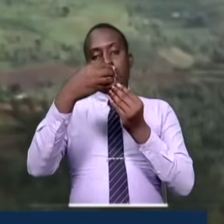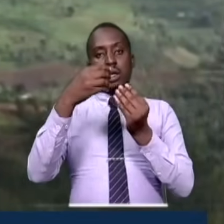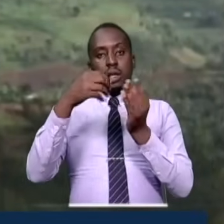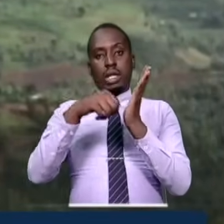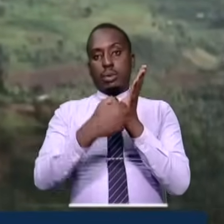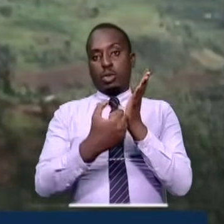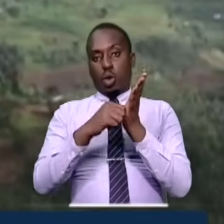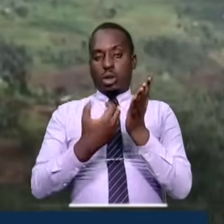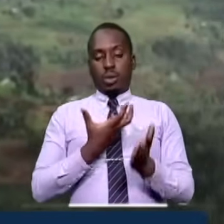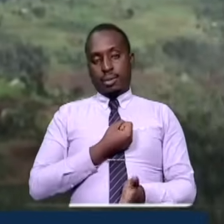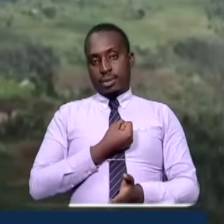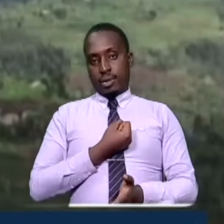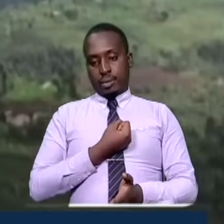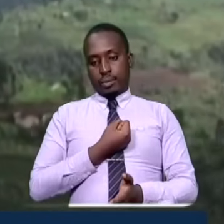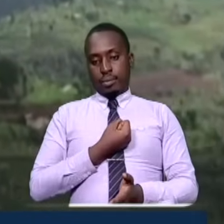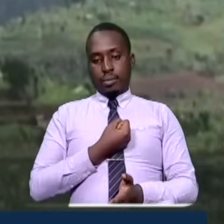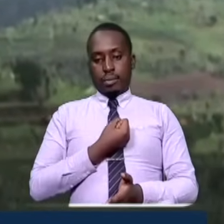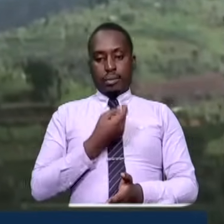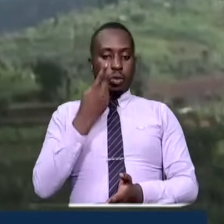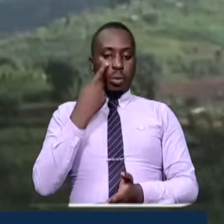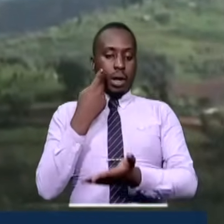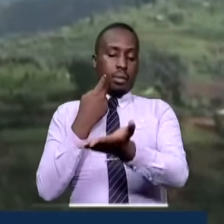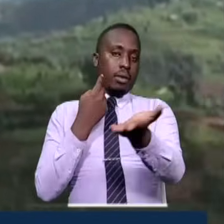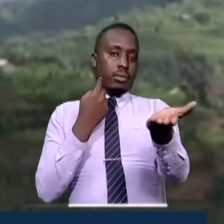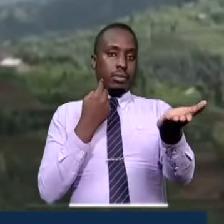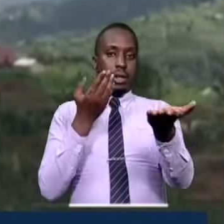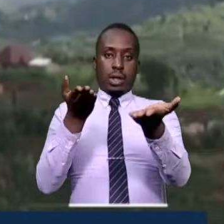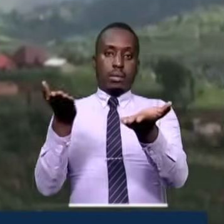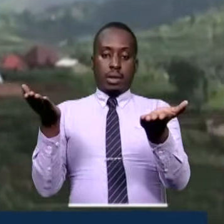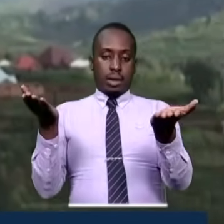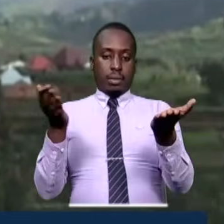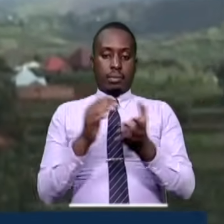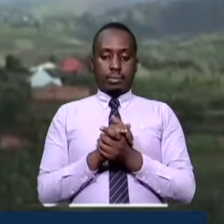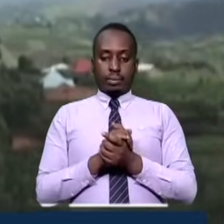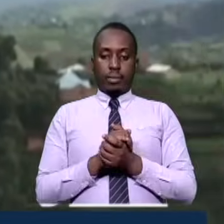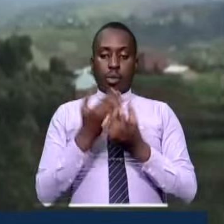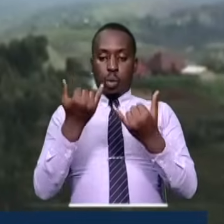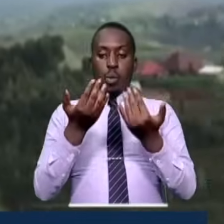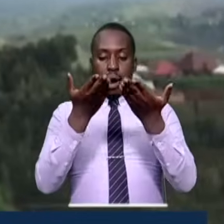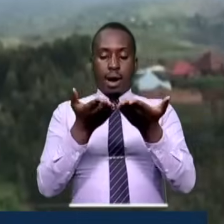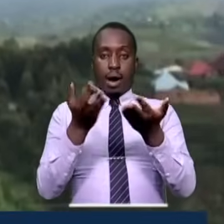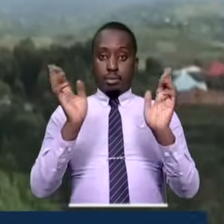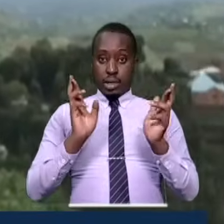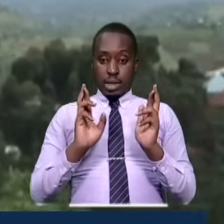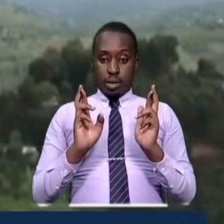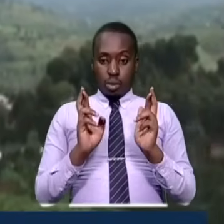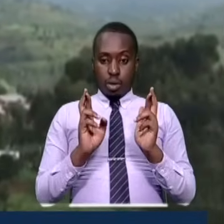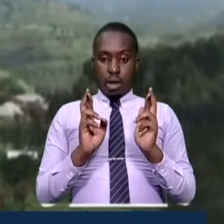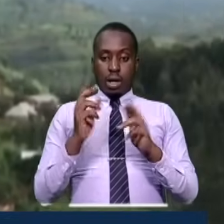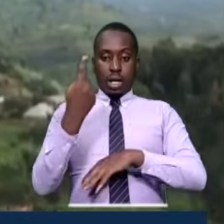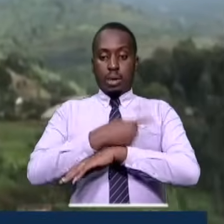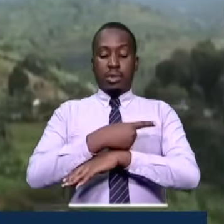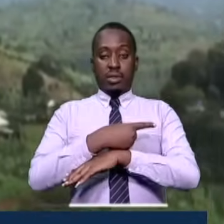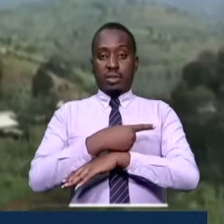n'ibitoki turabifite ndabona bireba se story yego ubu aha ngaha muritegura n'iminsi mikuru